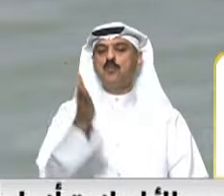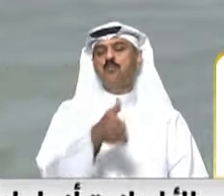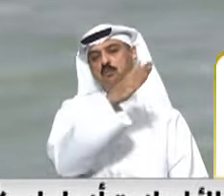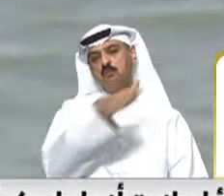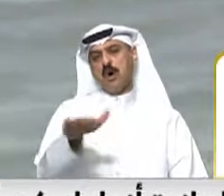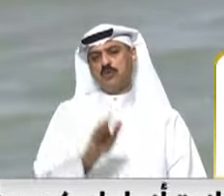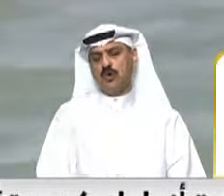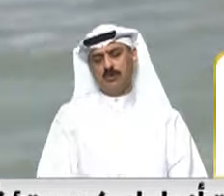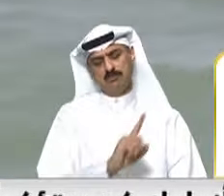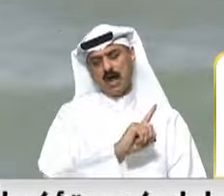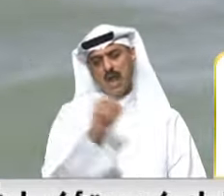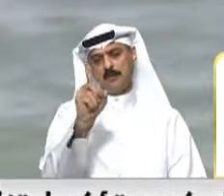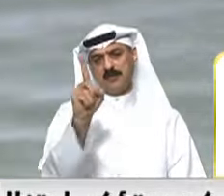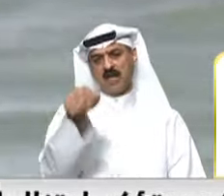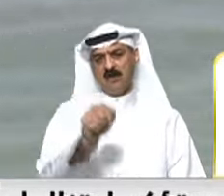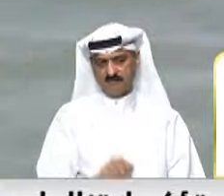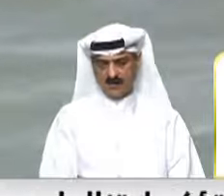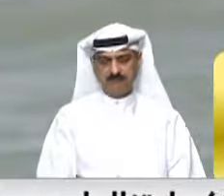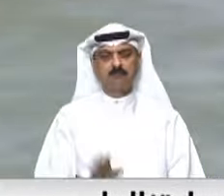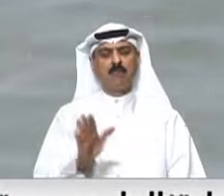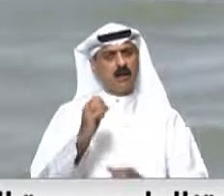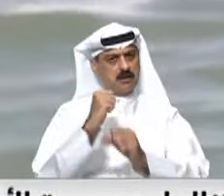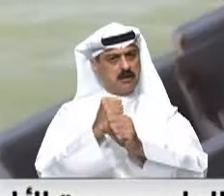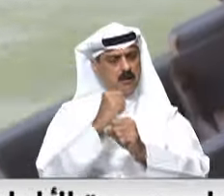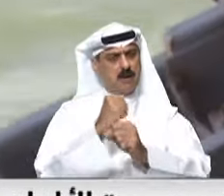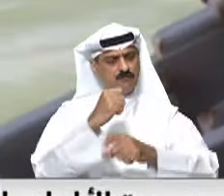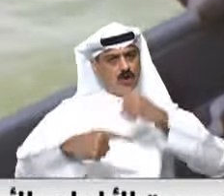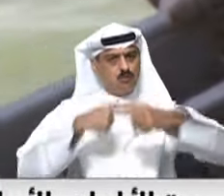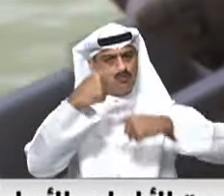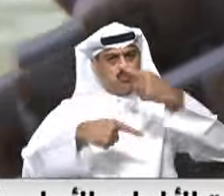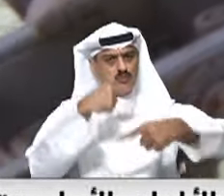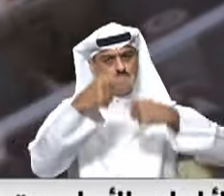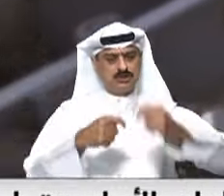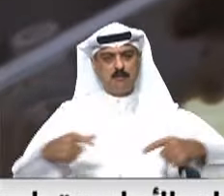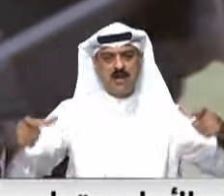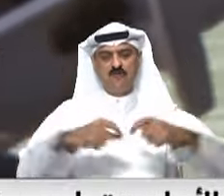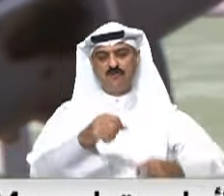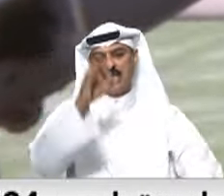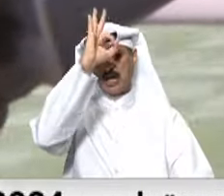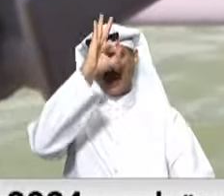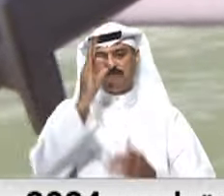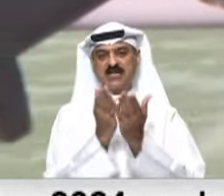التساهل مع المخالفين وسط جهود كبرى تبذلها الإدارة العامة